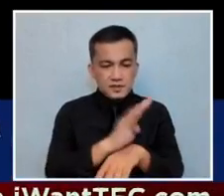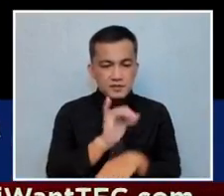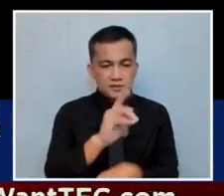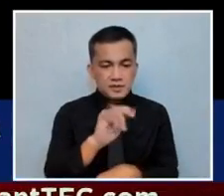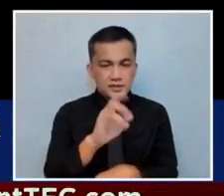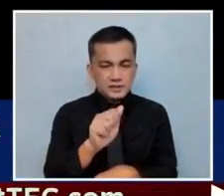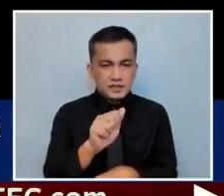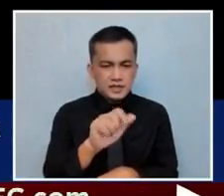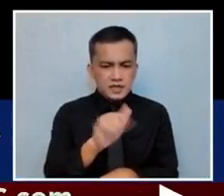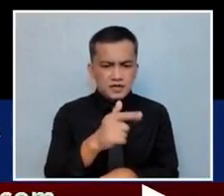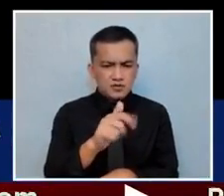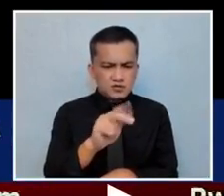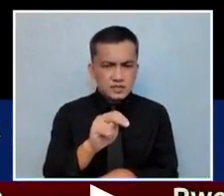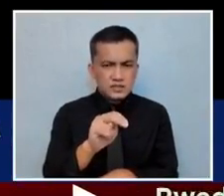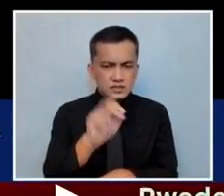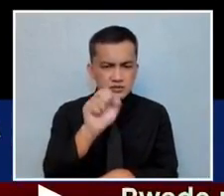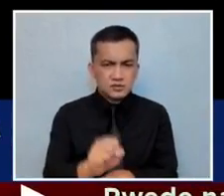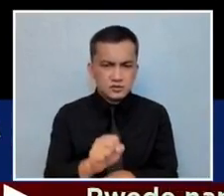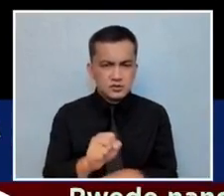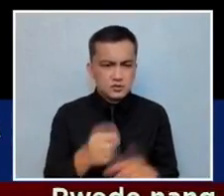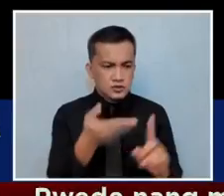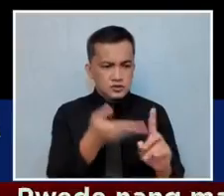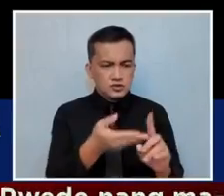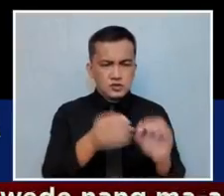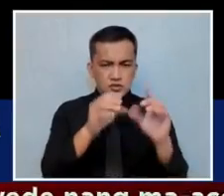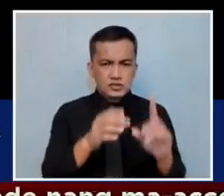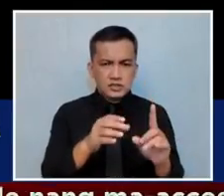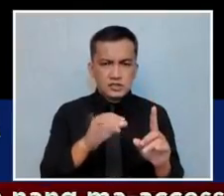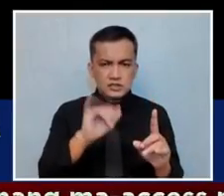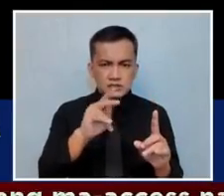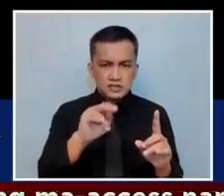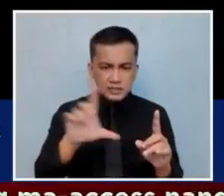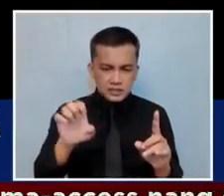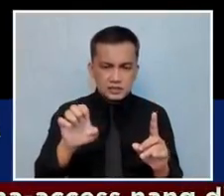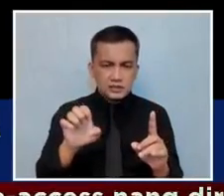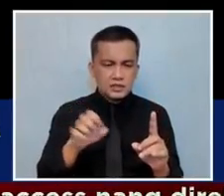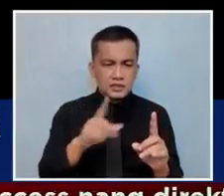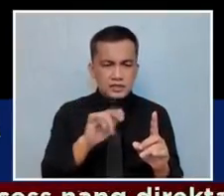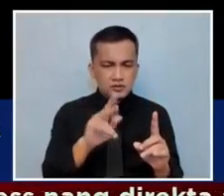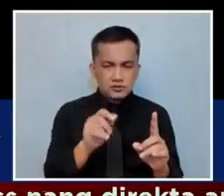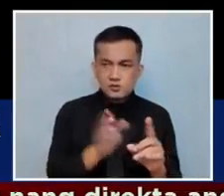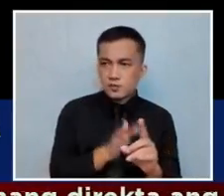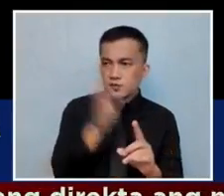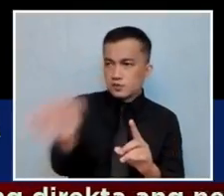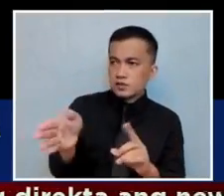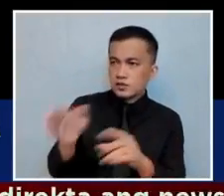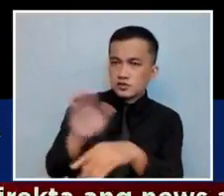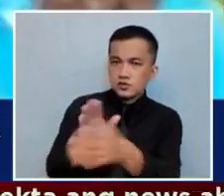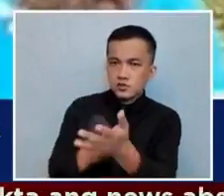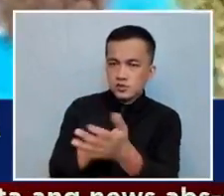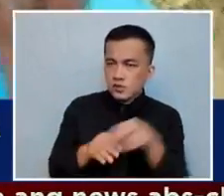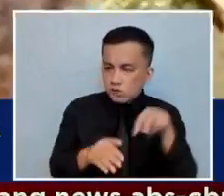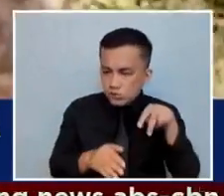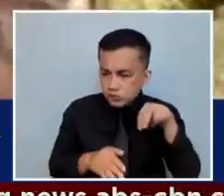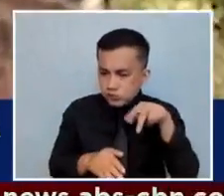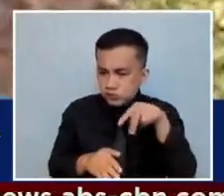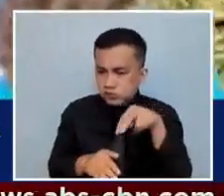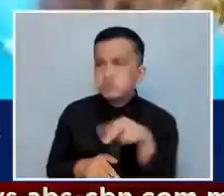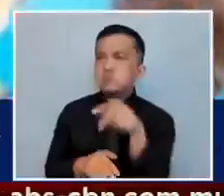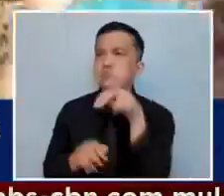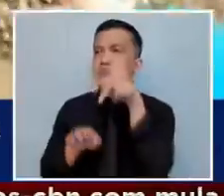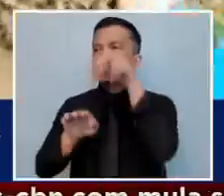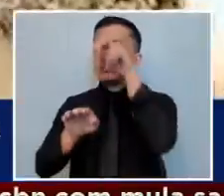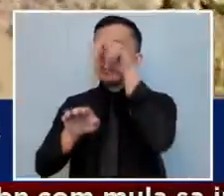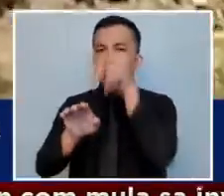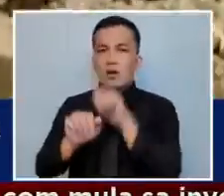Agusan del Sur, ikinuwento ng gurong si Janel Llanos na upang marating ang paaralan, kailangan nilang maglakad at umakyat ng bundok ng